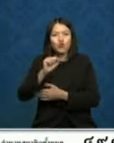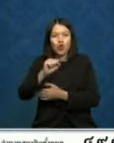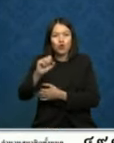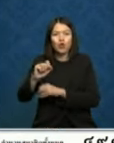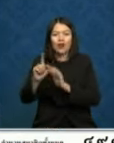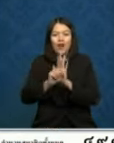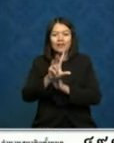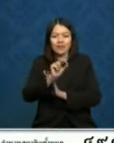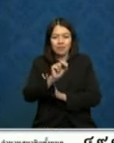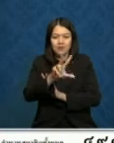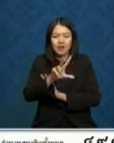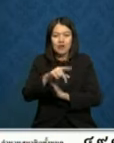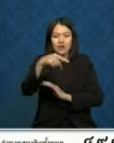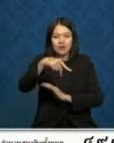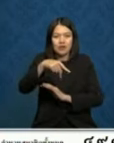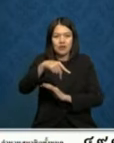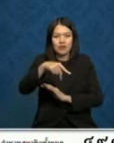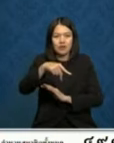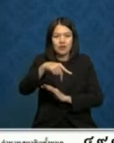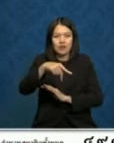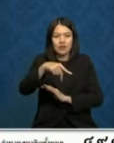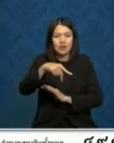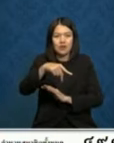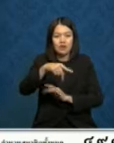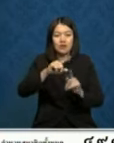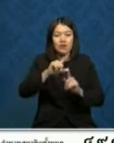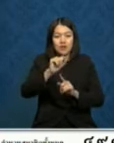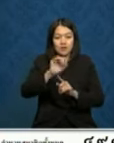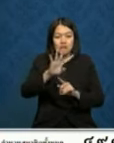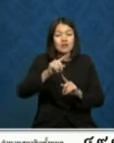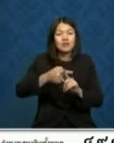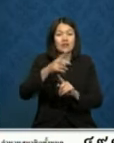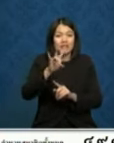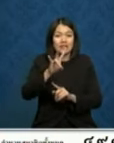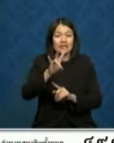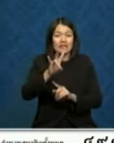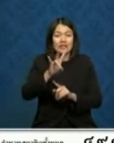งที่33วันพุธที่24กรกฎาคม